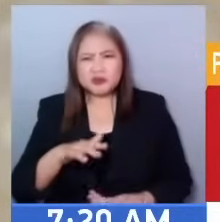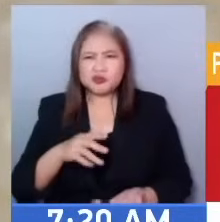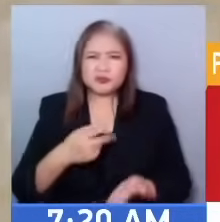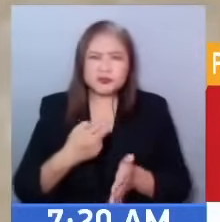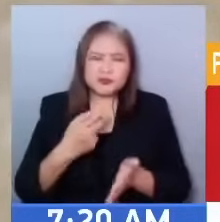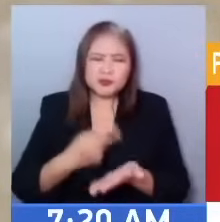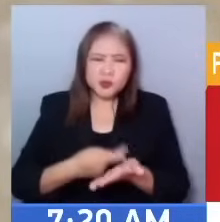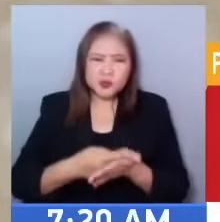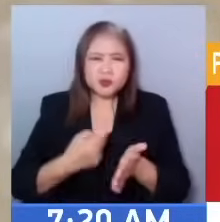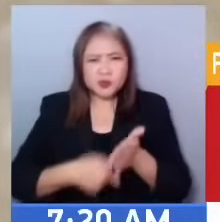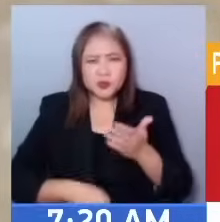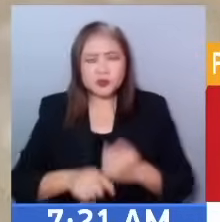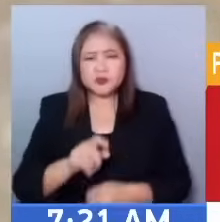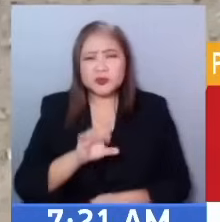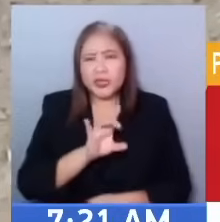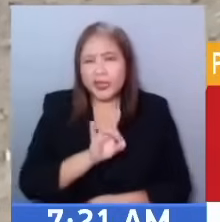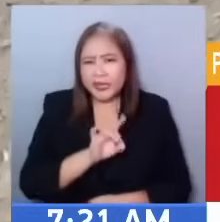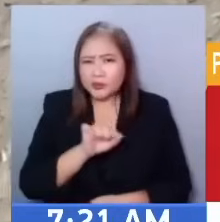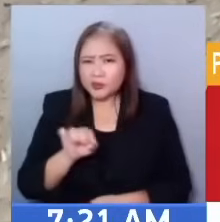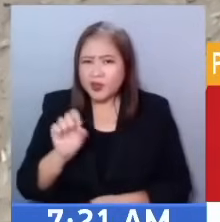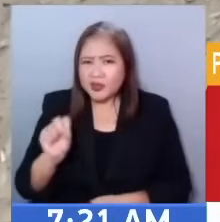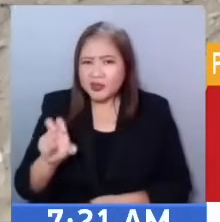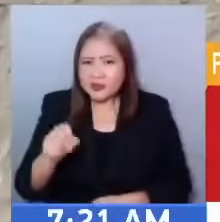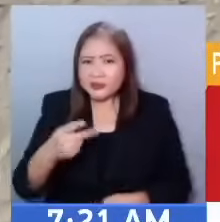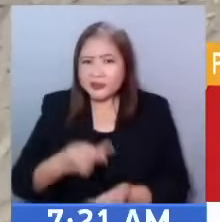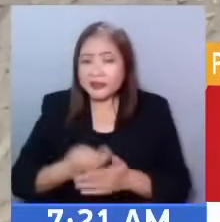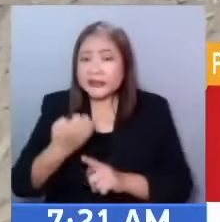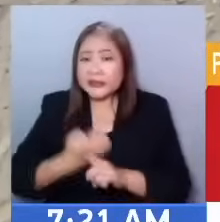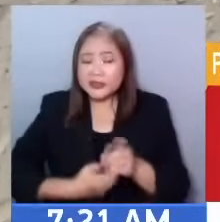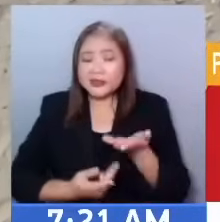8 to 13 pesos per kilo ang cost. So,